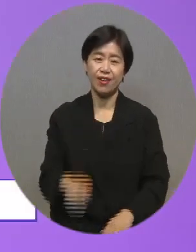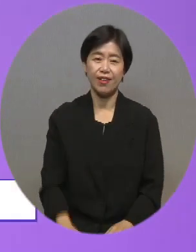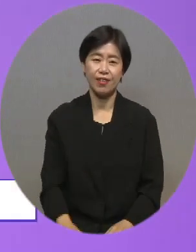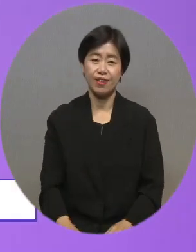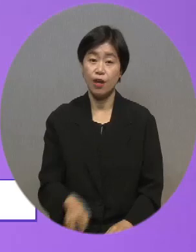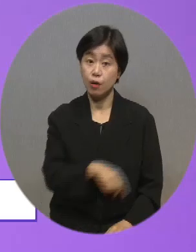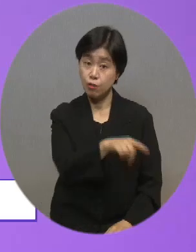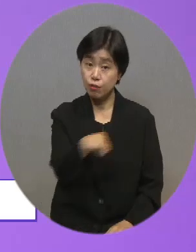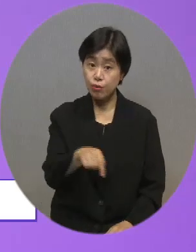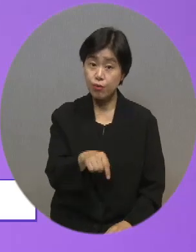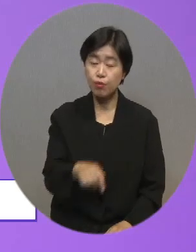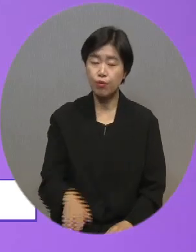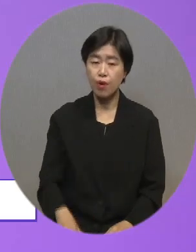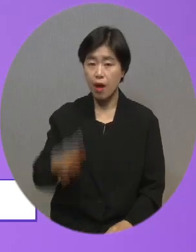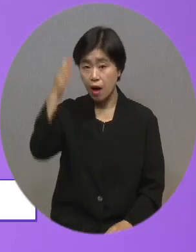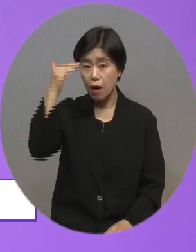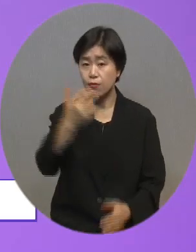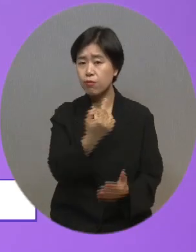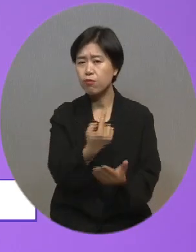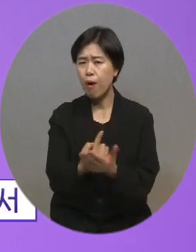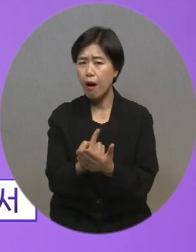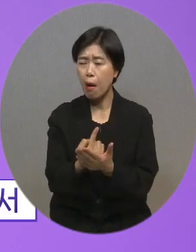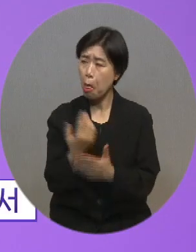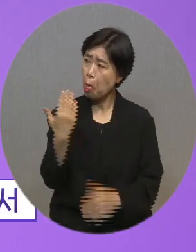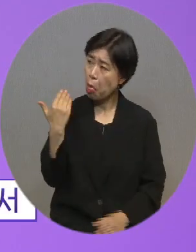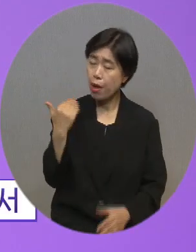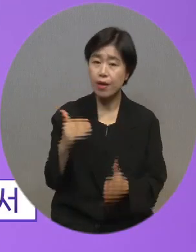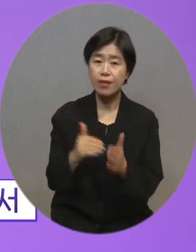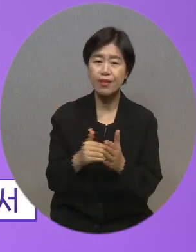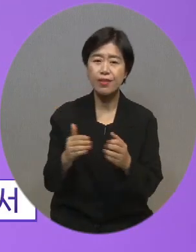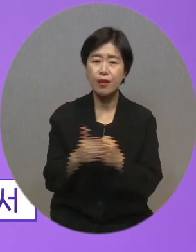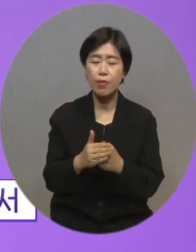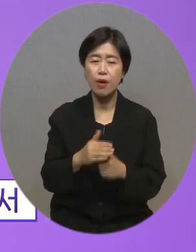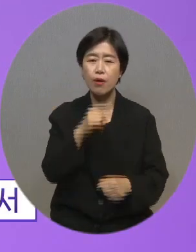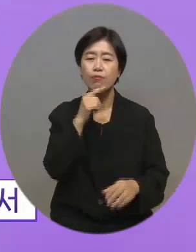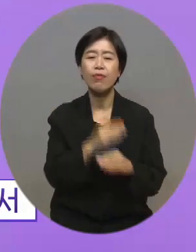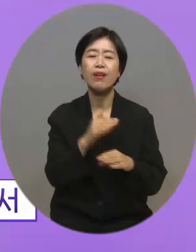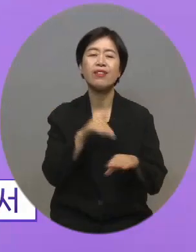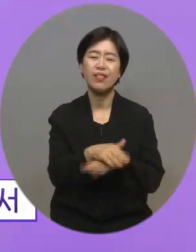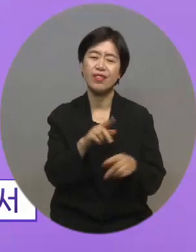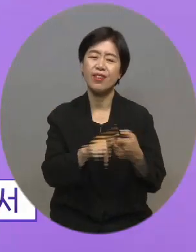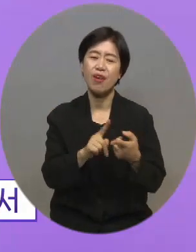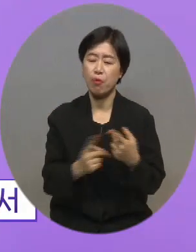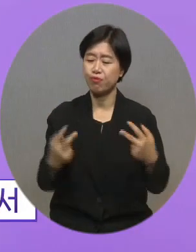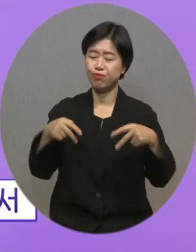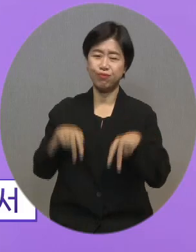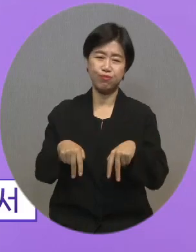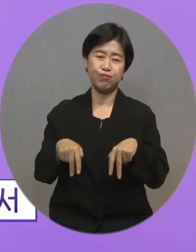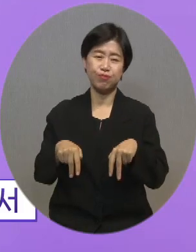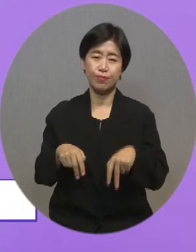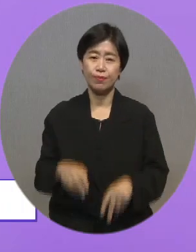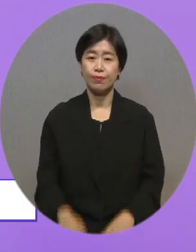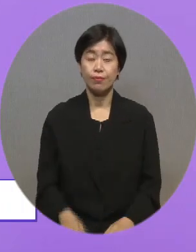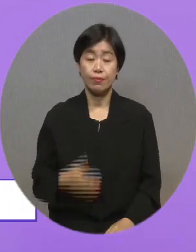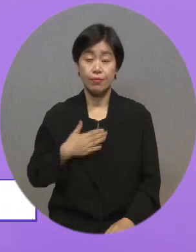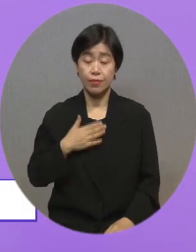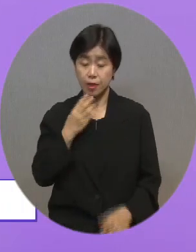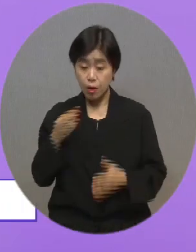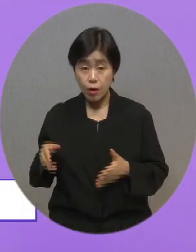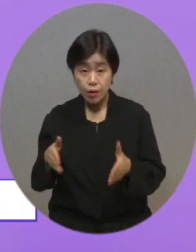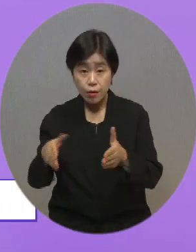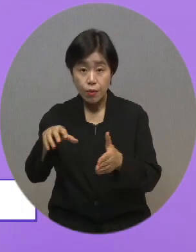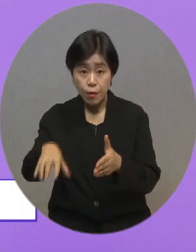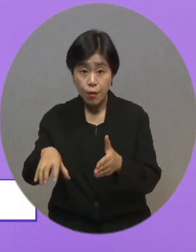친구들이 하나원에 들어온 지 얼마 안 된 친구들이어가지고 그렇게 해야 되는 건 줄 알고 있었다고 하더라고요. 저는 뭐 경기도에서 쭉 어릴 때부터